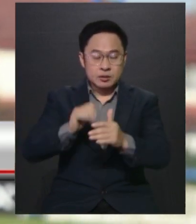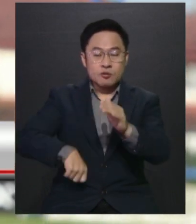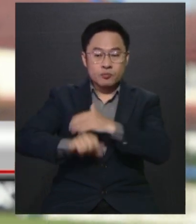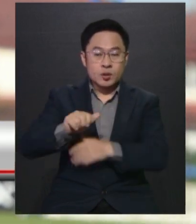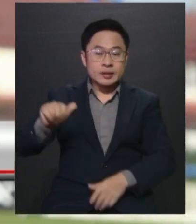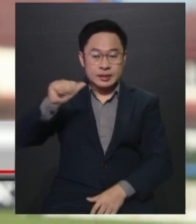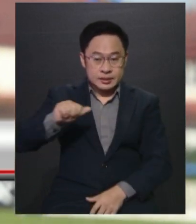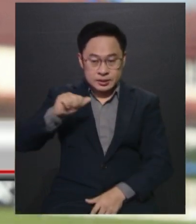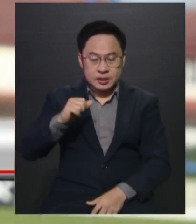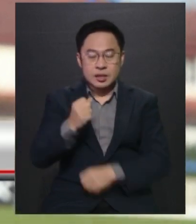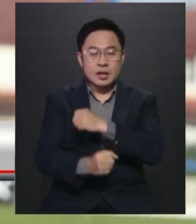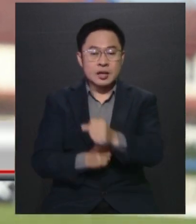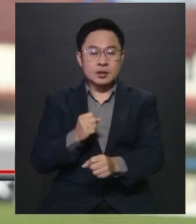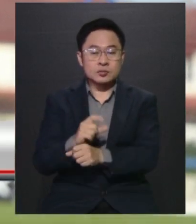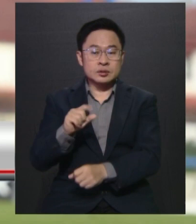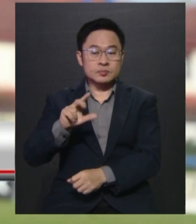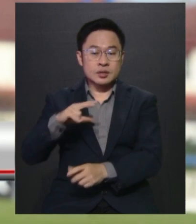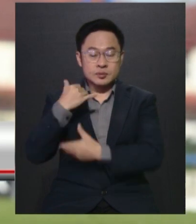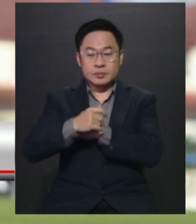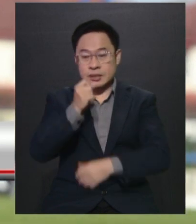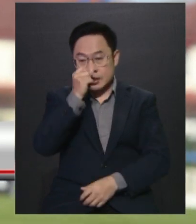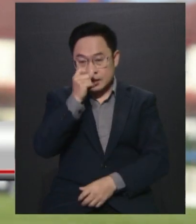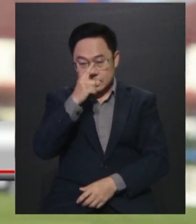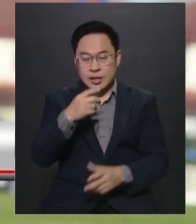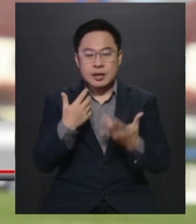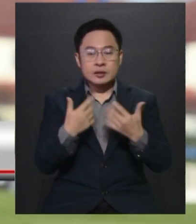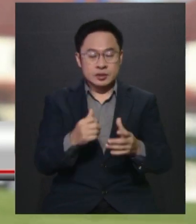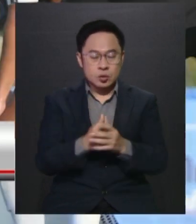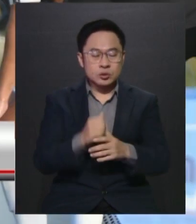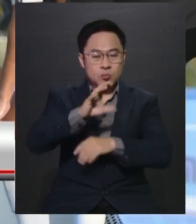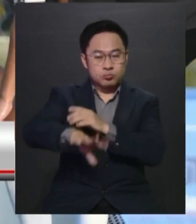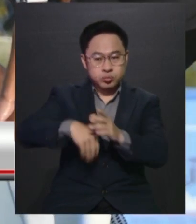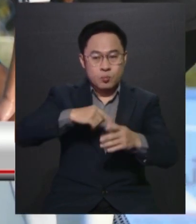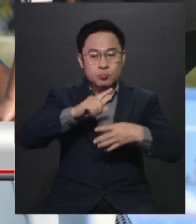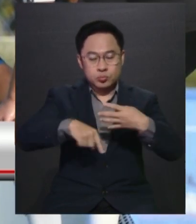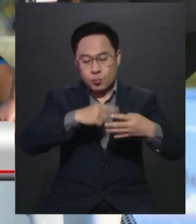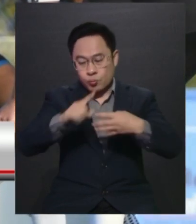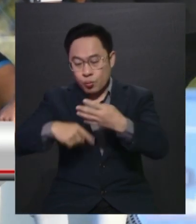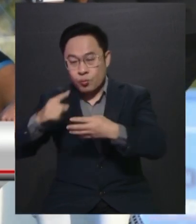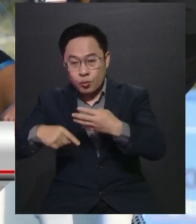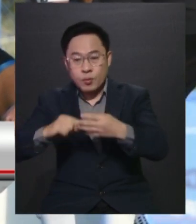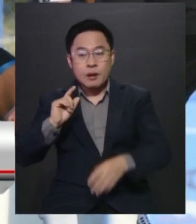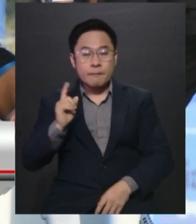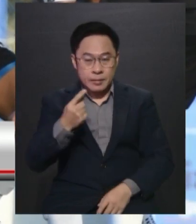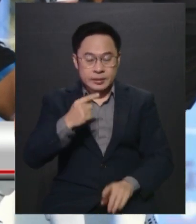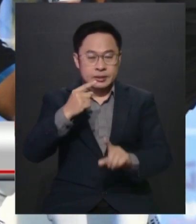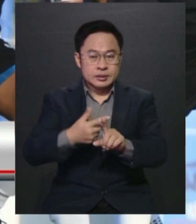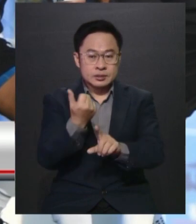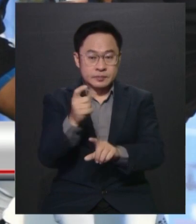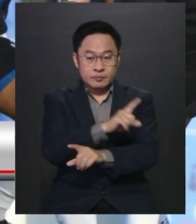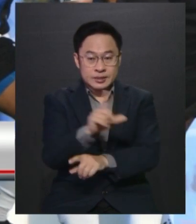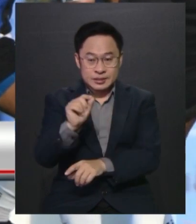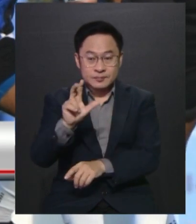เอเชีย U23 ที่ประเทศกาตาร์โดยจะมีการจับฉลากแบ่งสายในวันที่23พฤศจิกายนนี้แล้วก็จะมีการแ